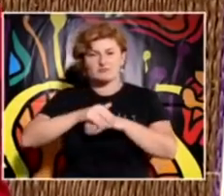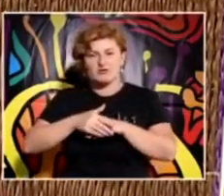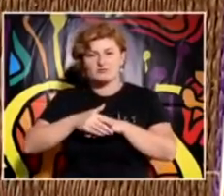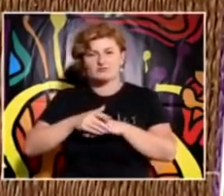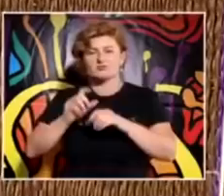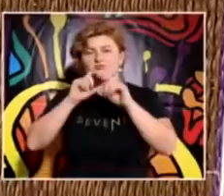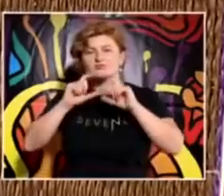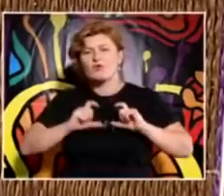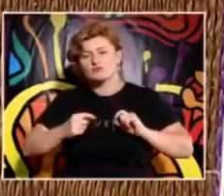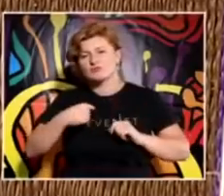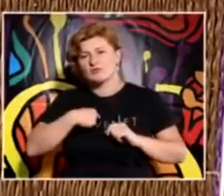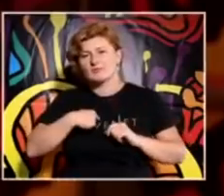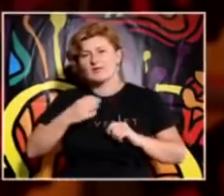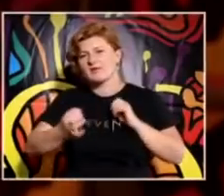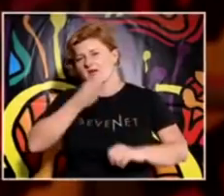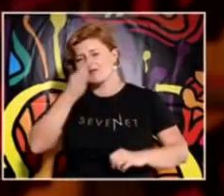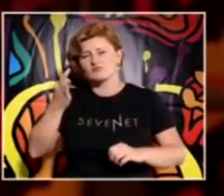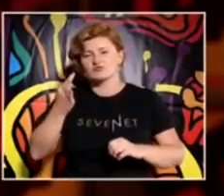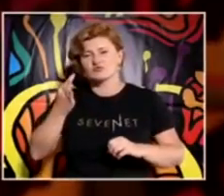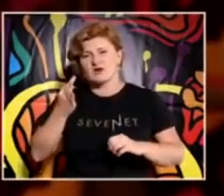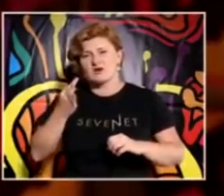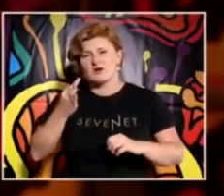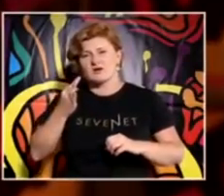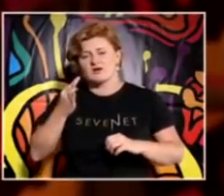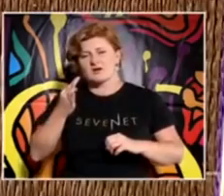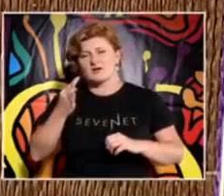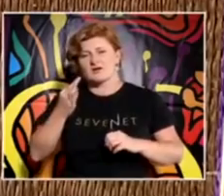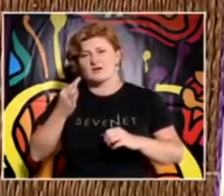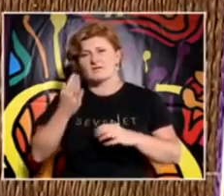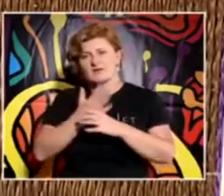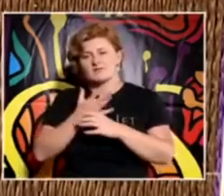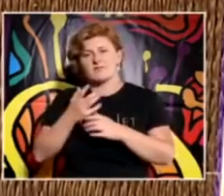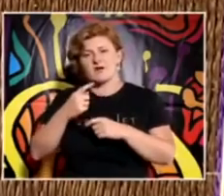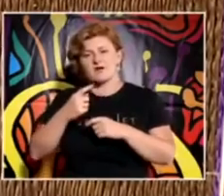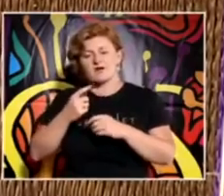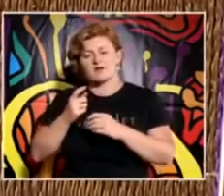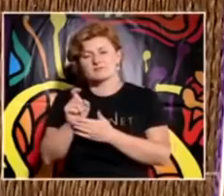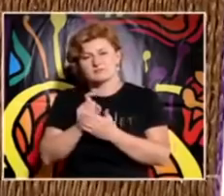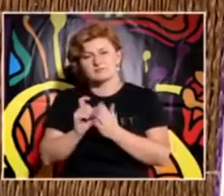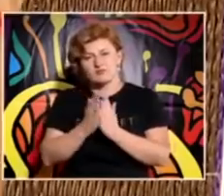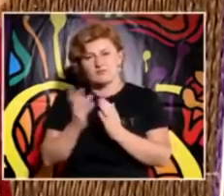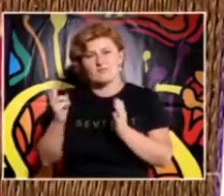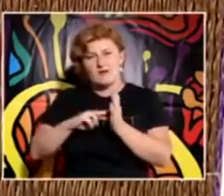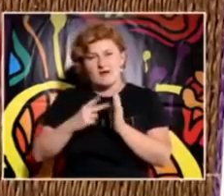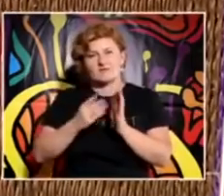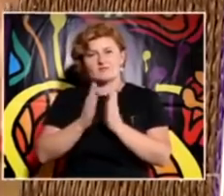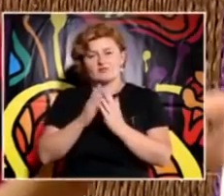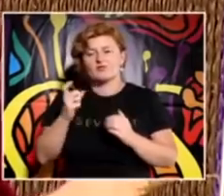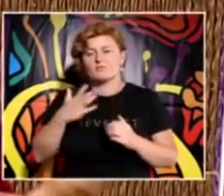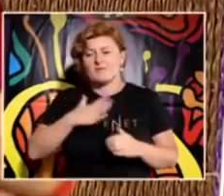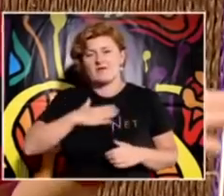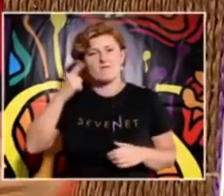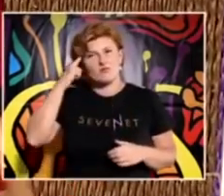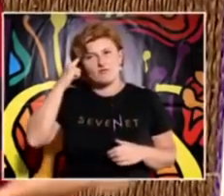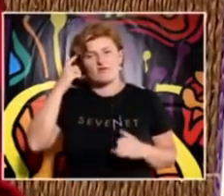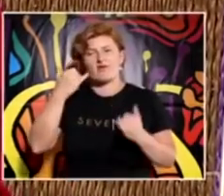zdaniem, najlepsze wydawnictwo. I plan, który oni mieli na tę książkę, to było dokładnie to, co ja miałam w głowie. Inne